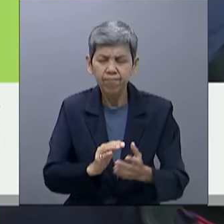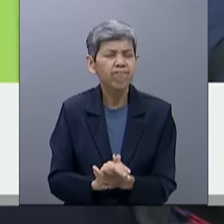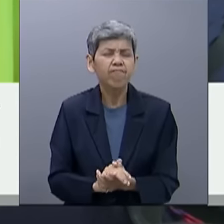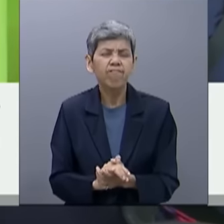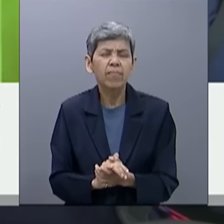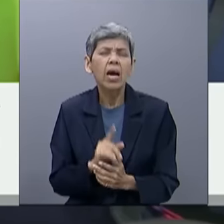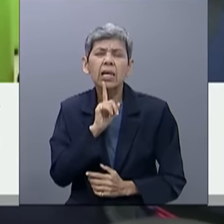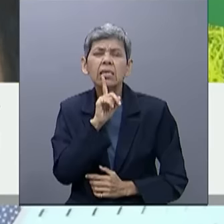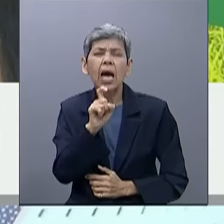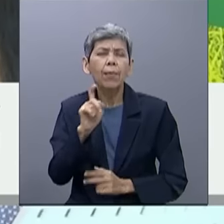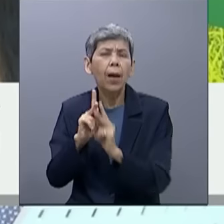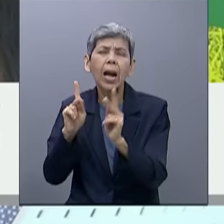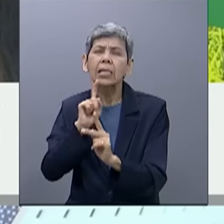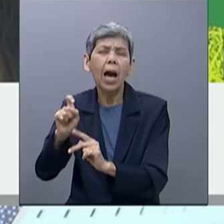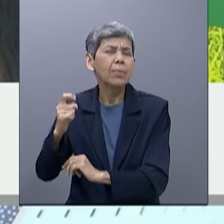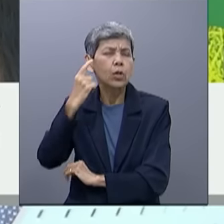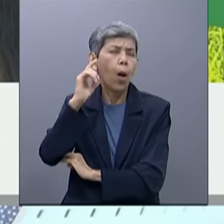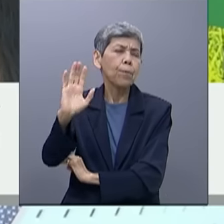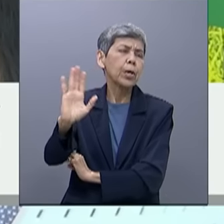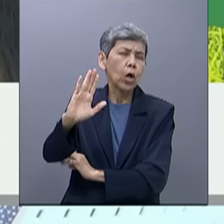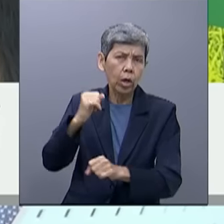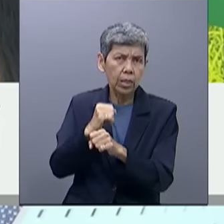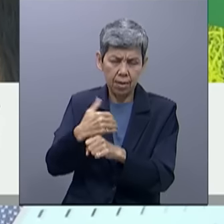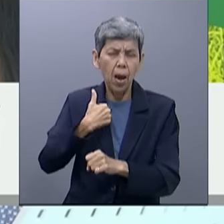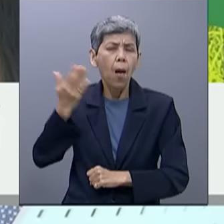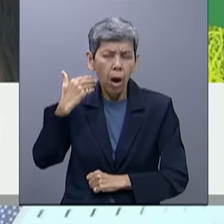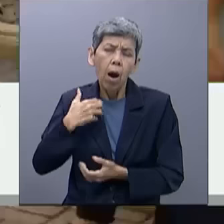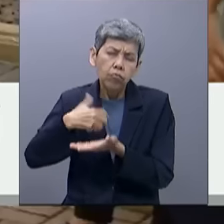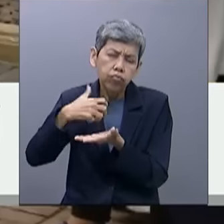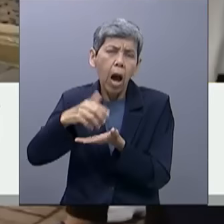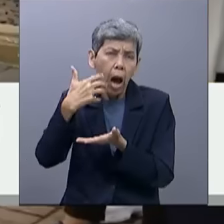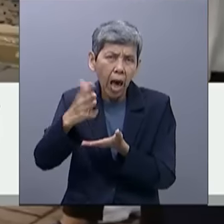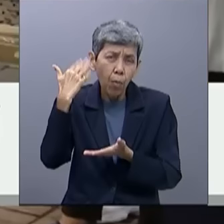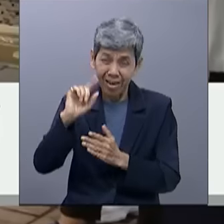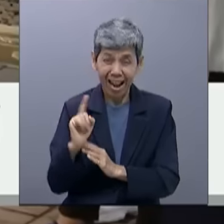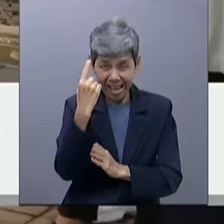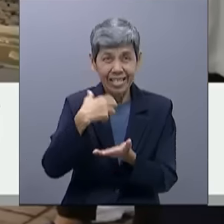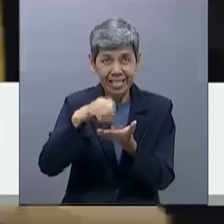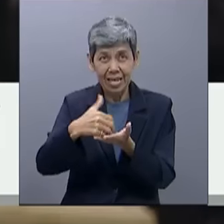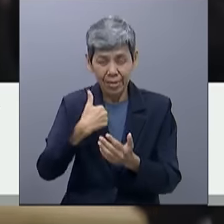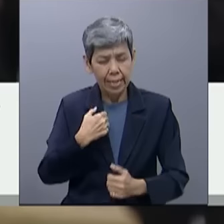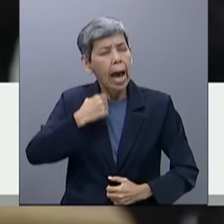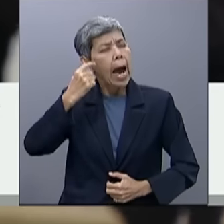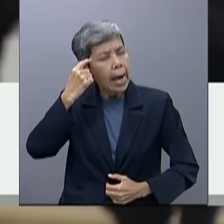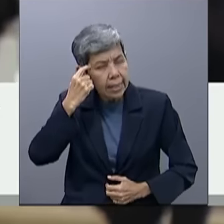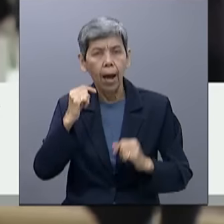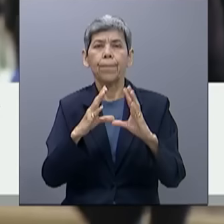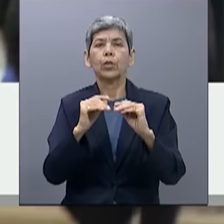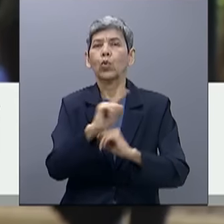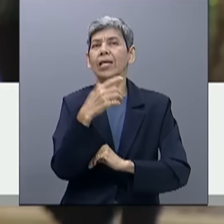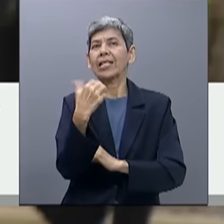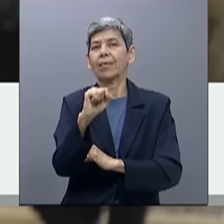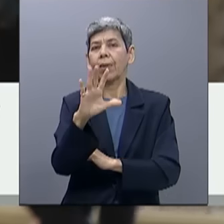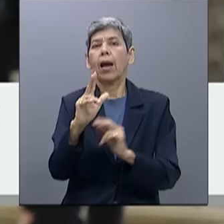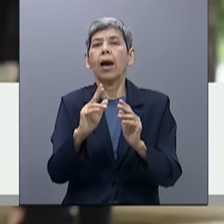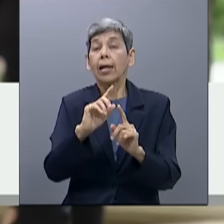องสอบถามจากคณะกรรมการกฤษฎีกานะคะเพราะว่าเคยให้ความเห็นมาแล้วตั้งแต่ต้นทั้งนี้คาดการว่าในการประชุมวันที่15ก